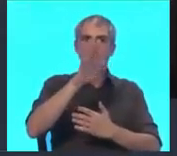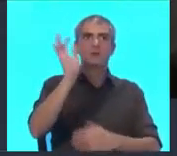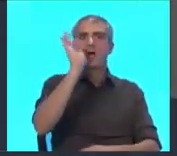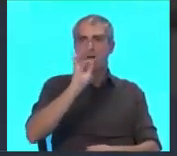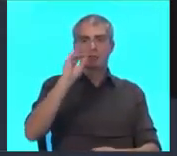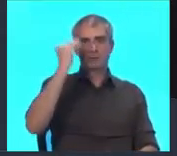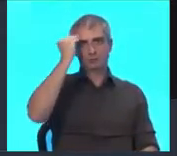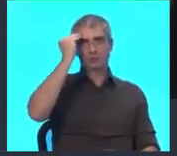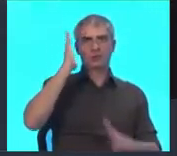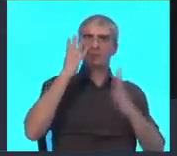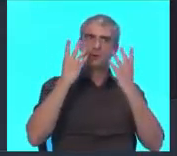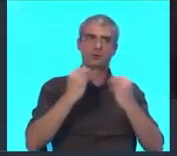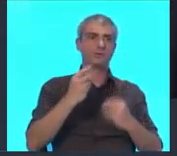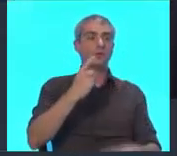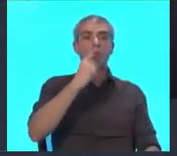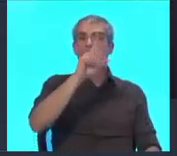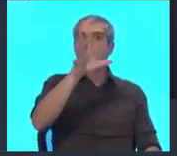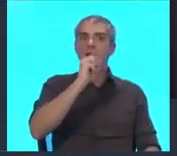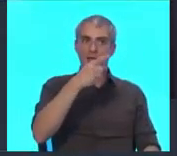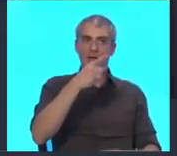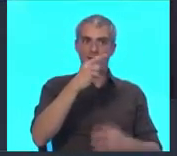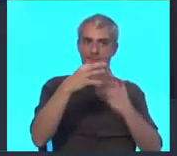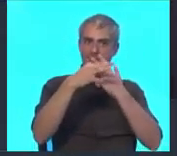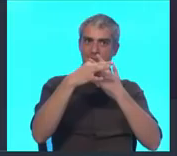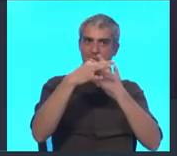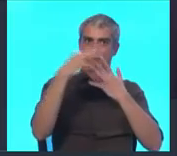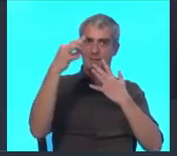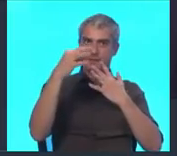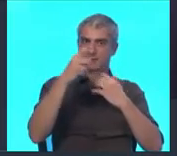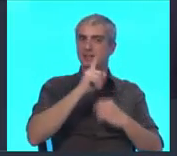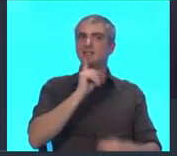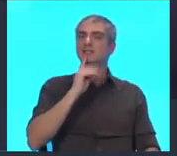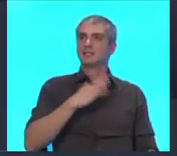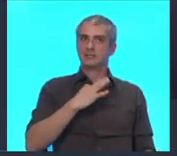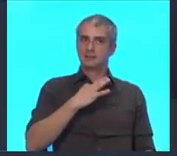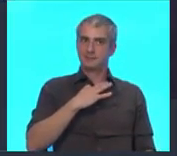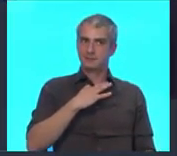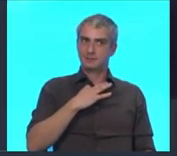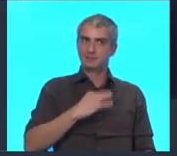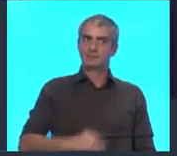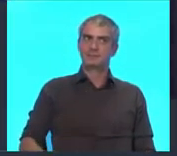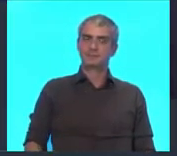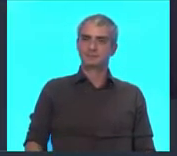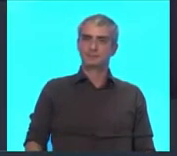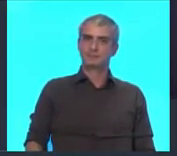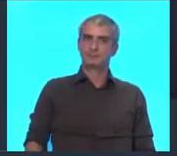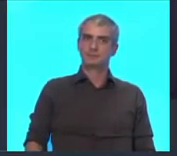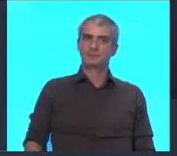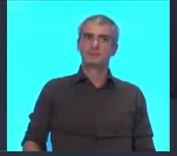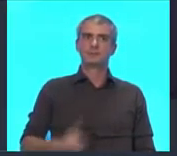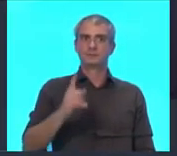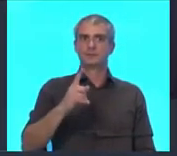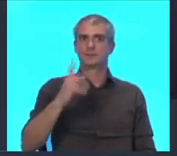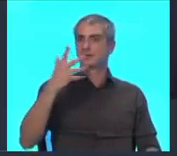כאן היטב. Vielleicht hatte meine Mutter den Ring vom Finger gezogen, als meine Mutter aus